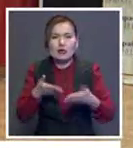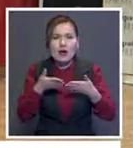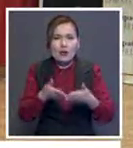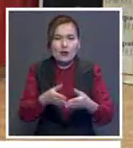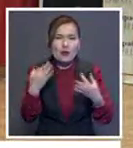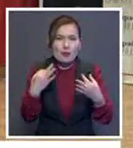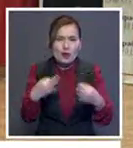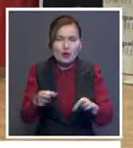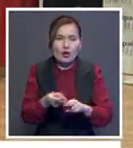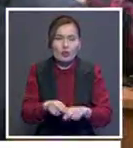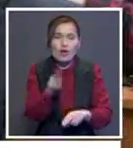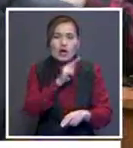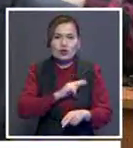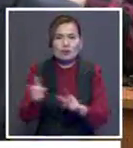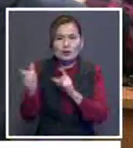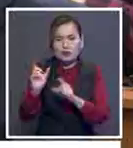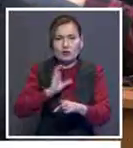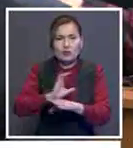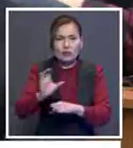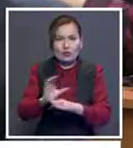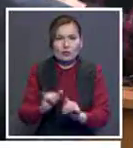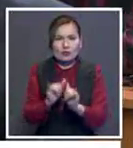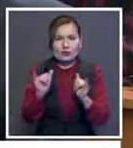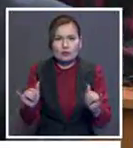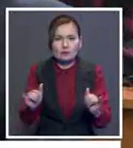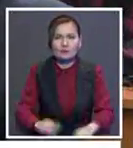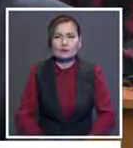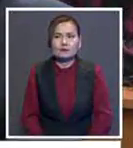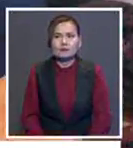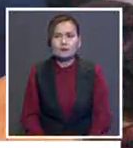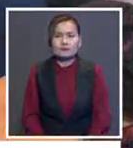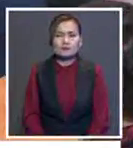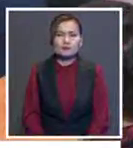екі есеге қысқарып, оған кететін шығын көлемі де азайды.